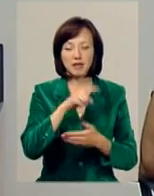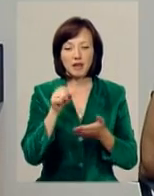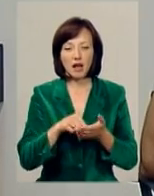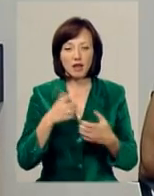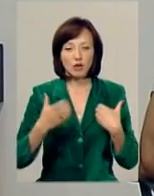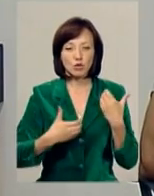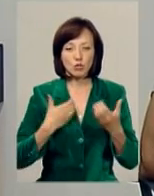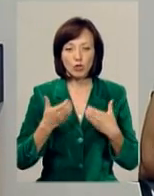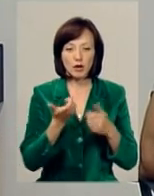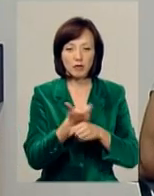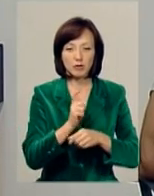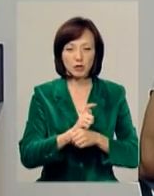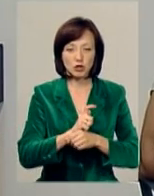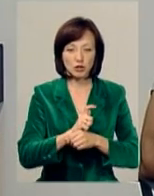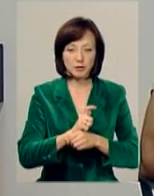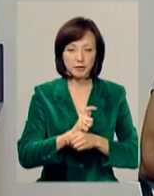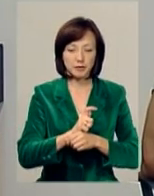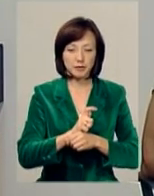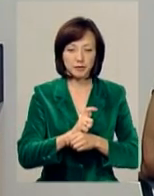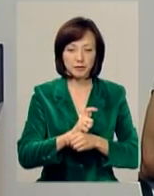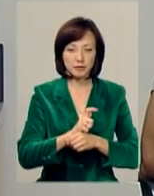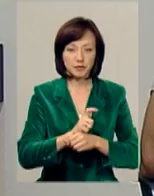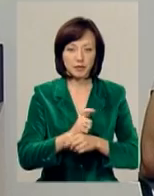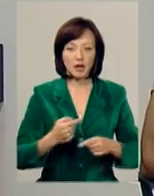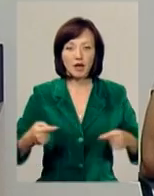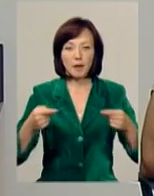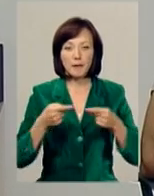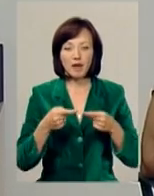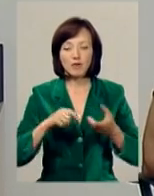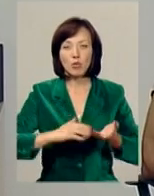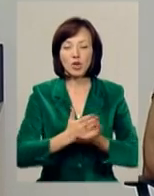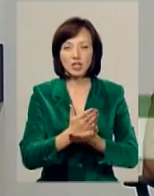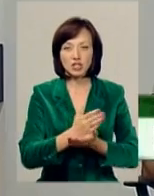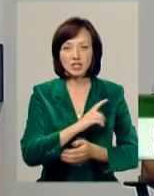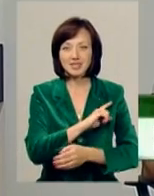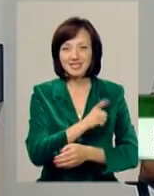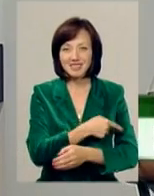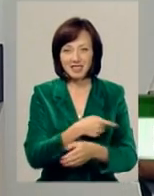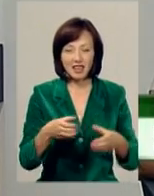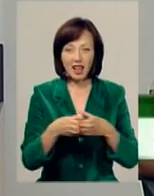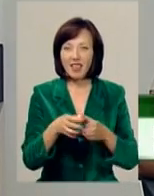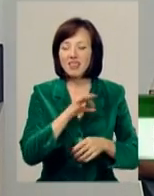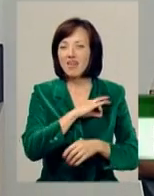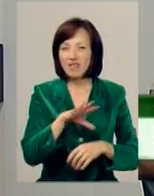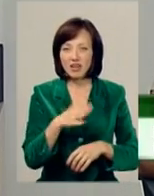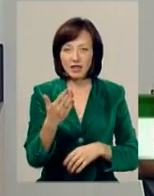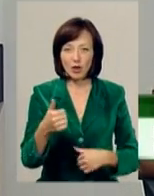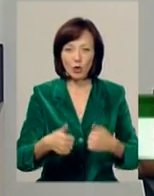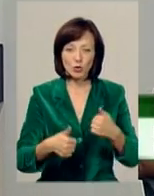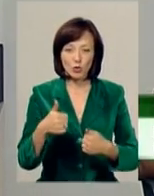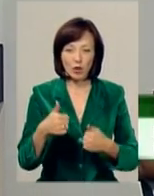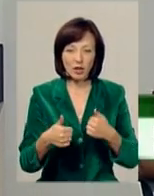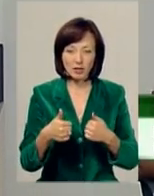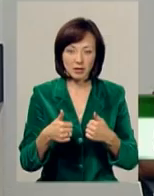яке турбує більше певні політичні сили яким не вигідно щоб їхні конкуренти блокувались